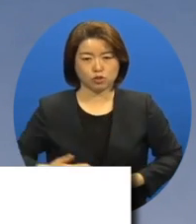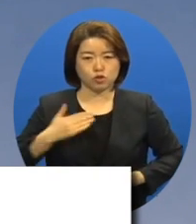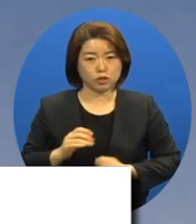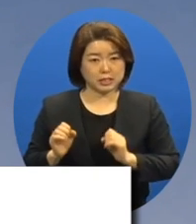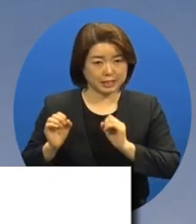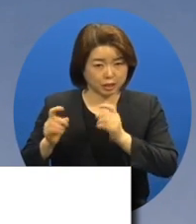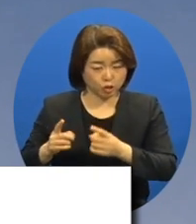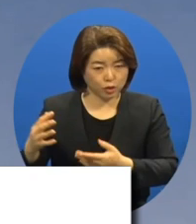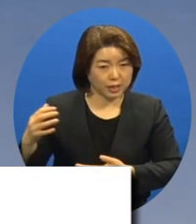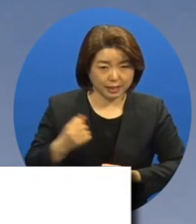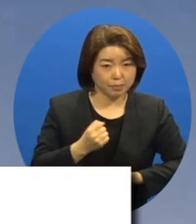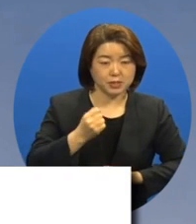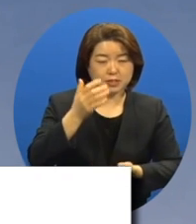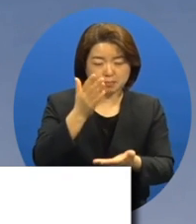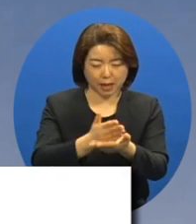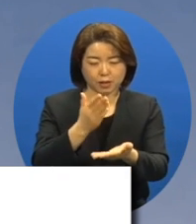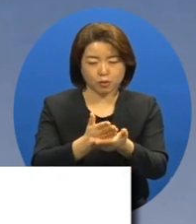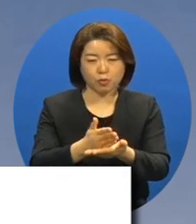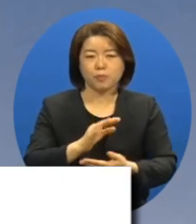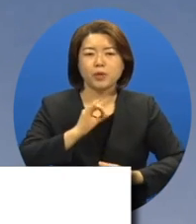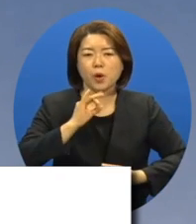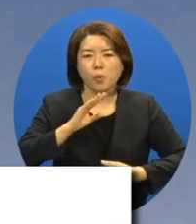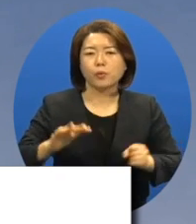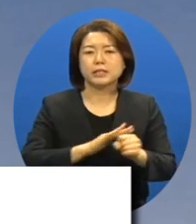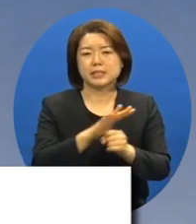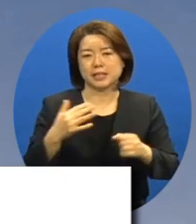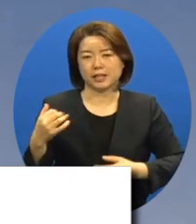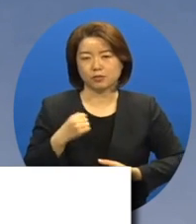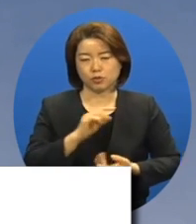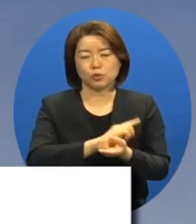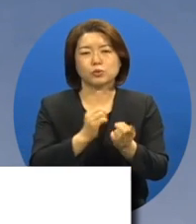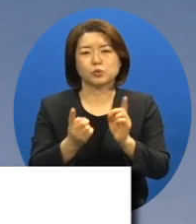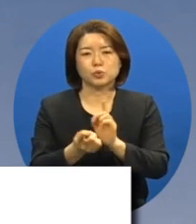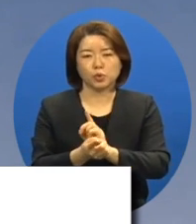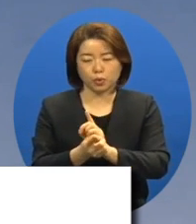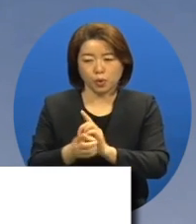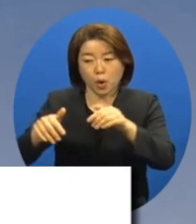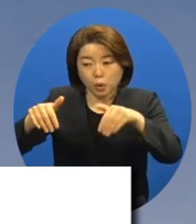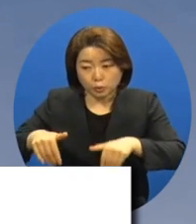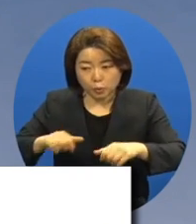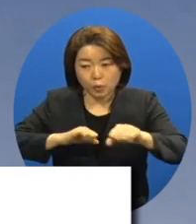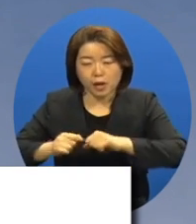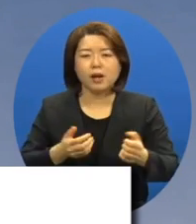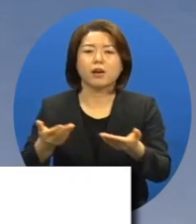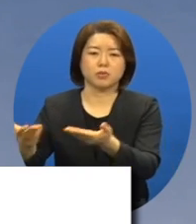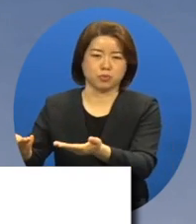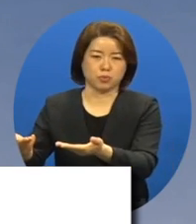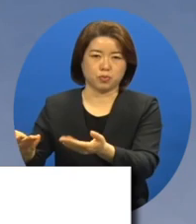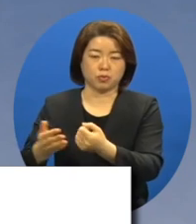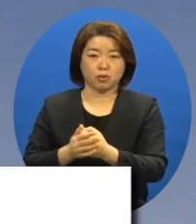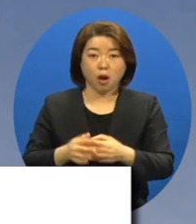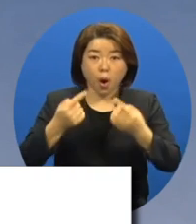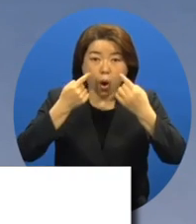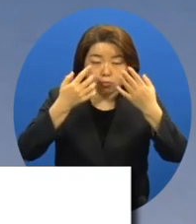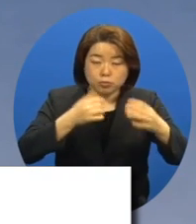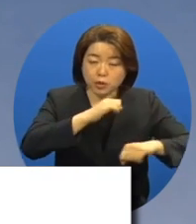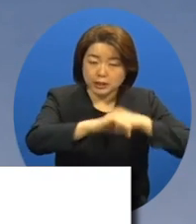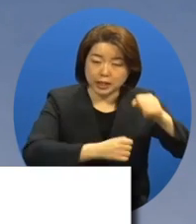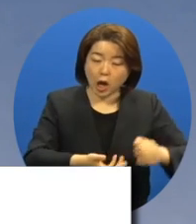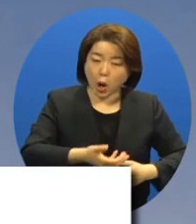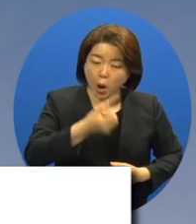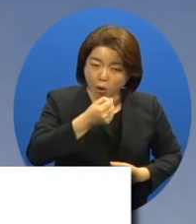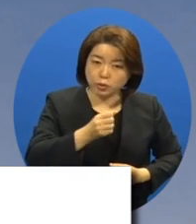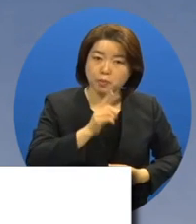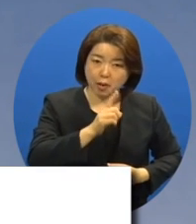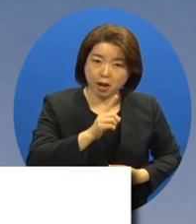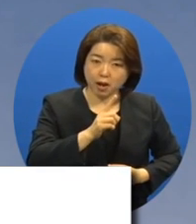삼지 말고 오직 사랑으로 서로 종 노릇 하라 분명히 자유를 얻었다고